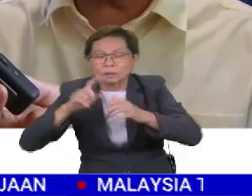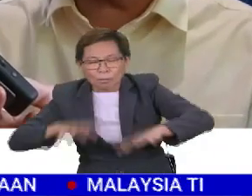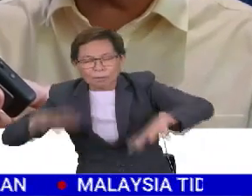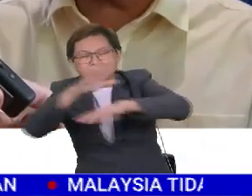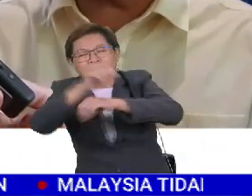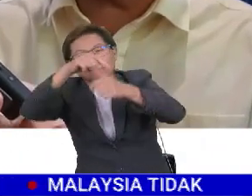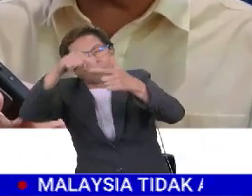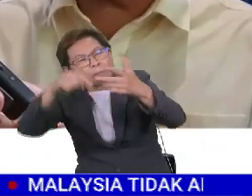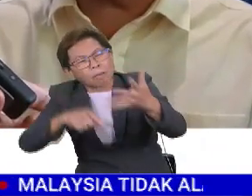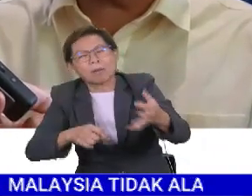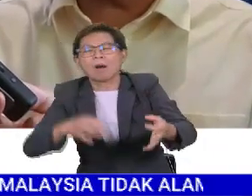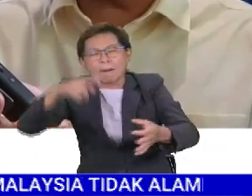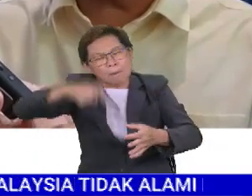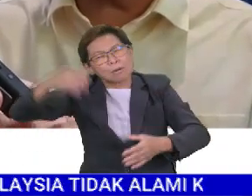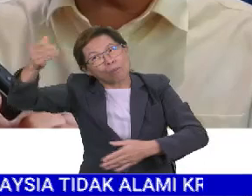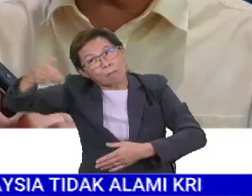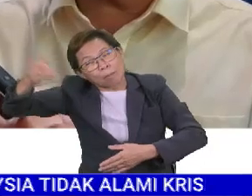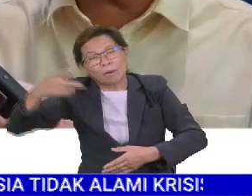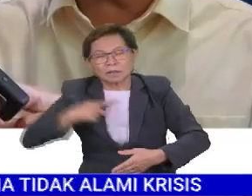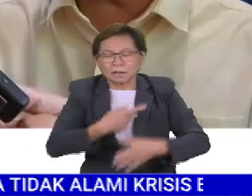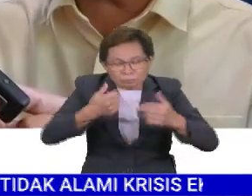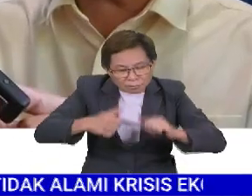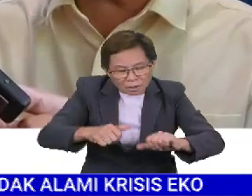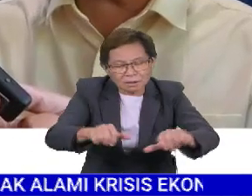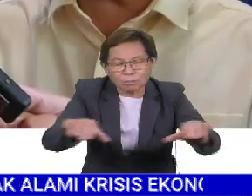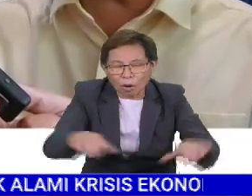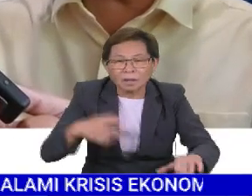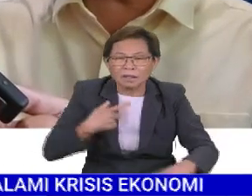dan sebagainya. Jadi itu masih lagi kita jalankan,